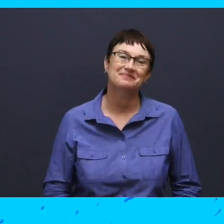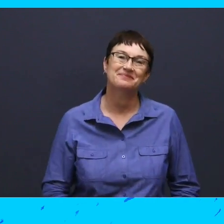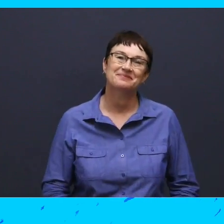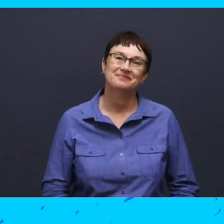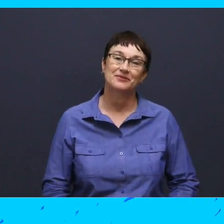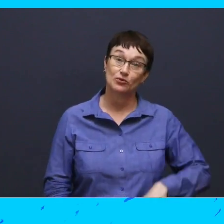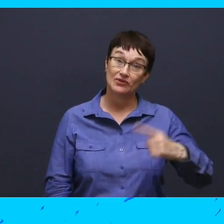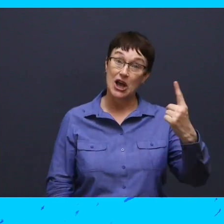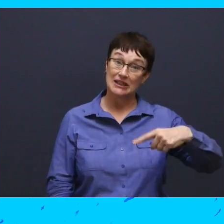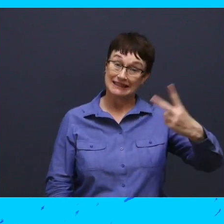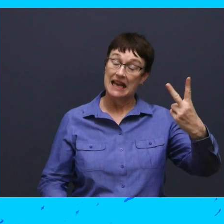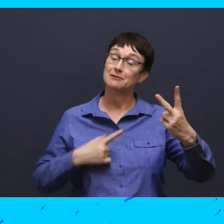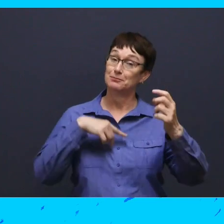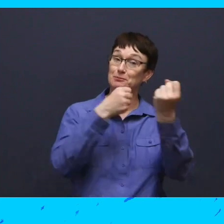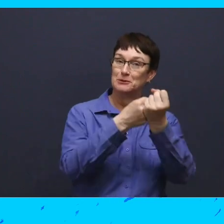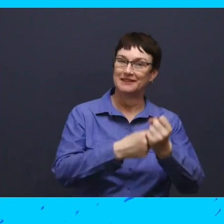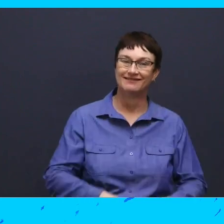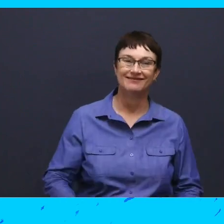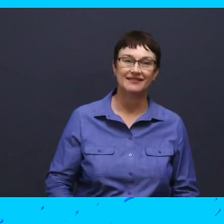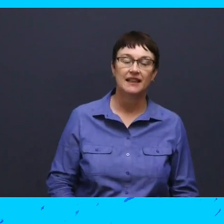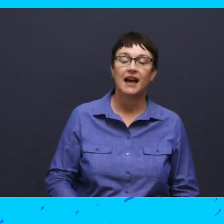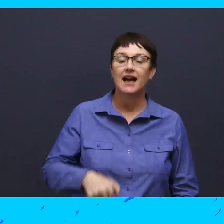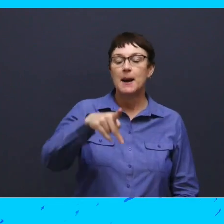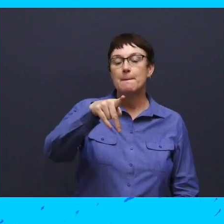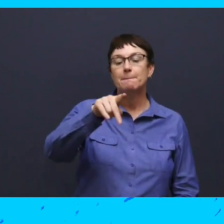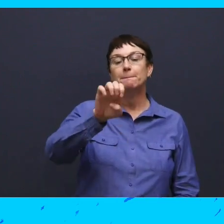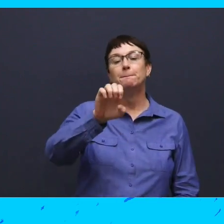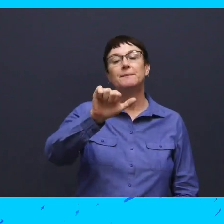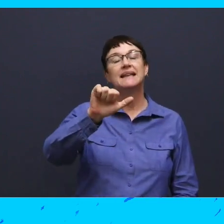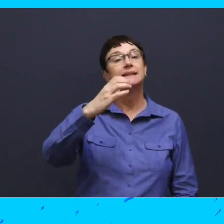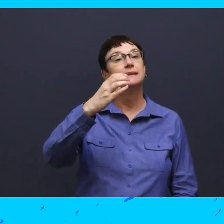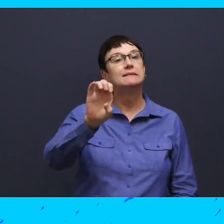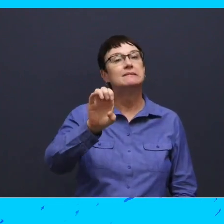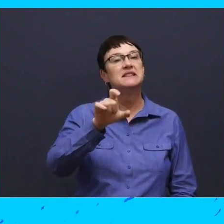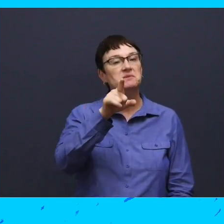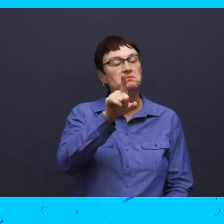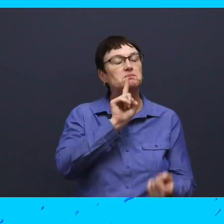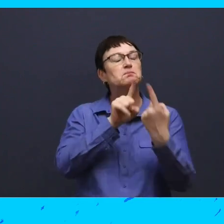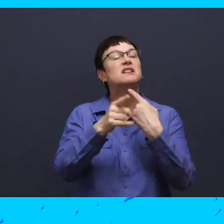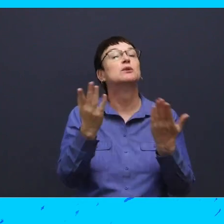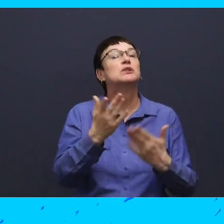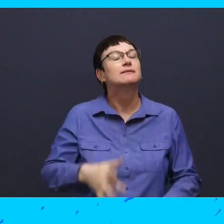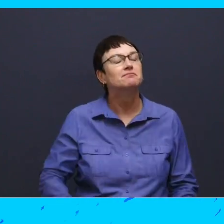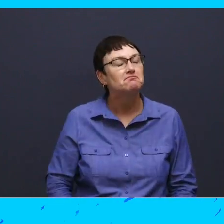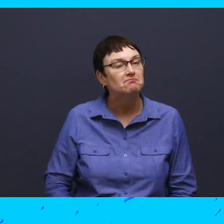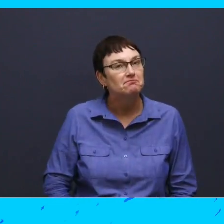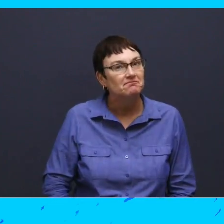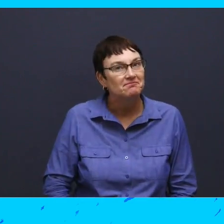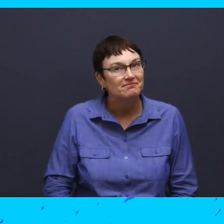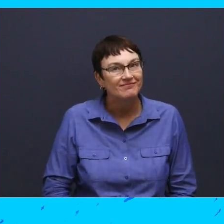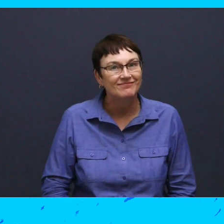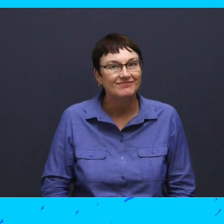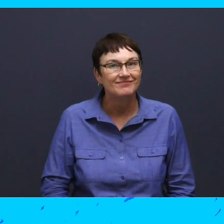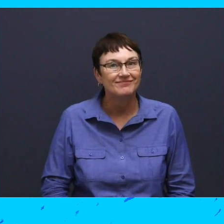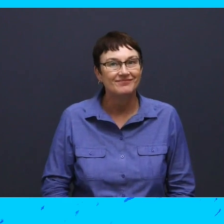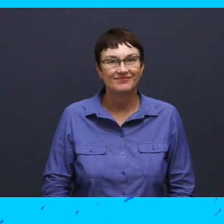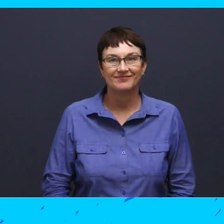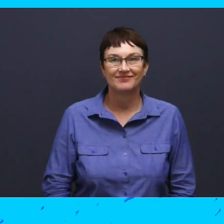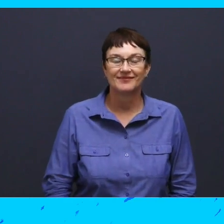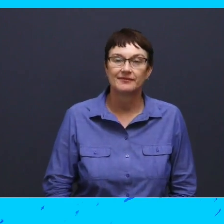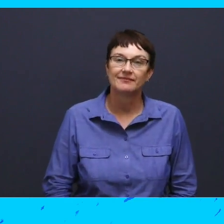passer la question. Et toi, Peace, quelle serait ta réponse?